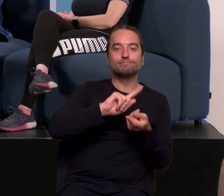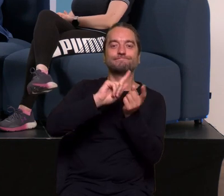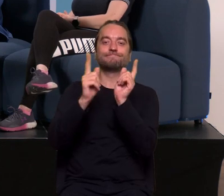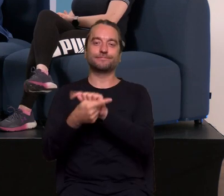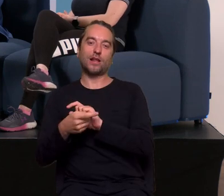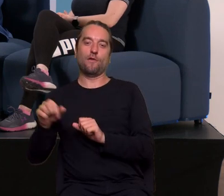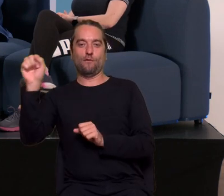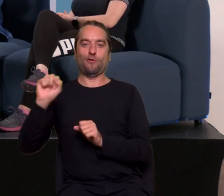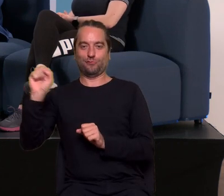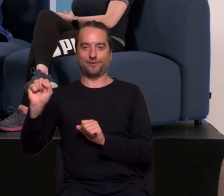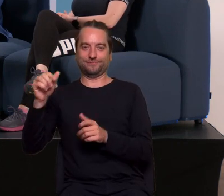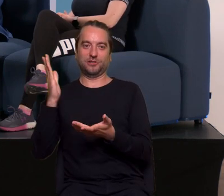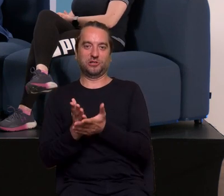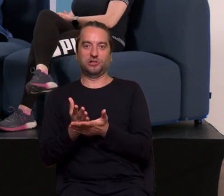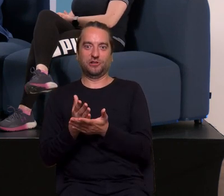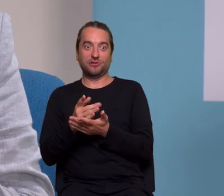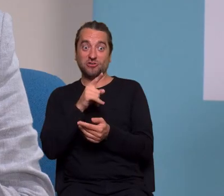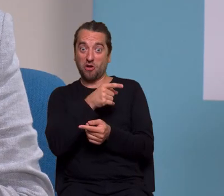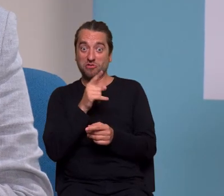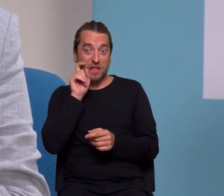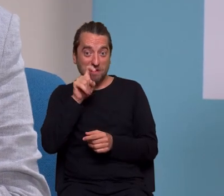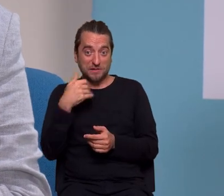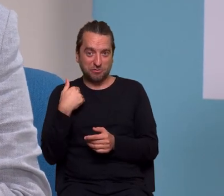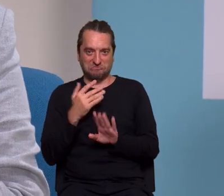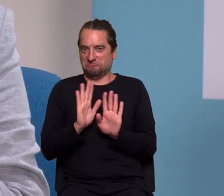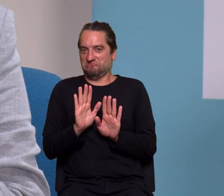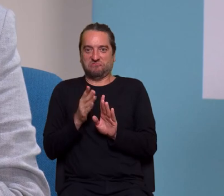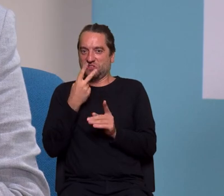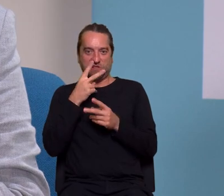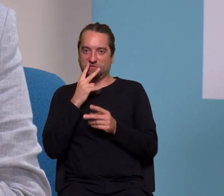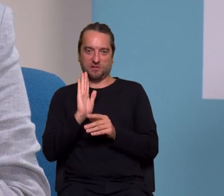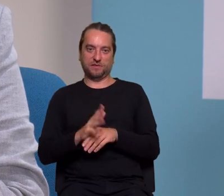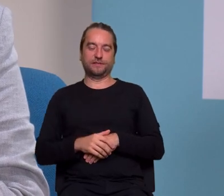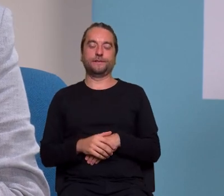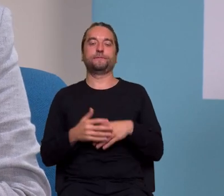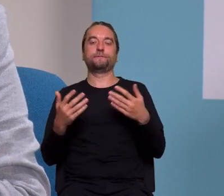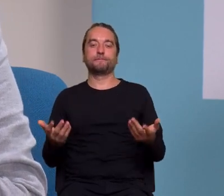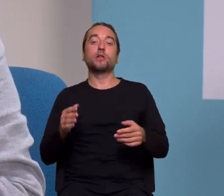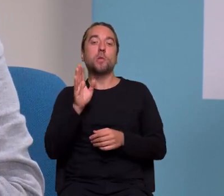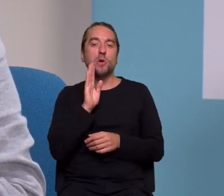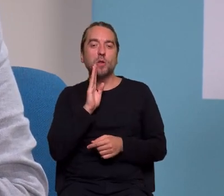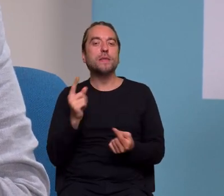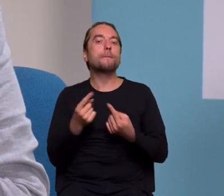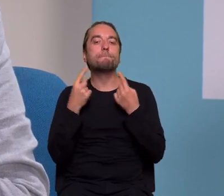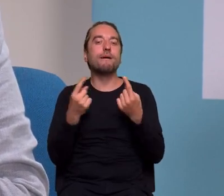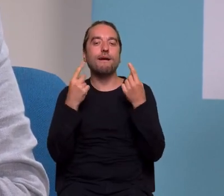prawda, śladu po tym, że był niemiecki. Ale to jest, proszę państwa, tak jak w bajce